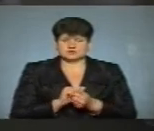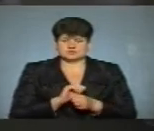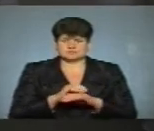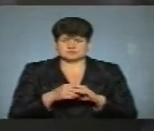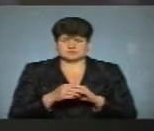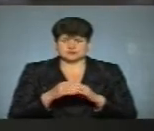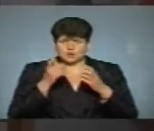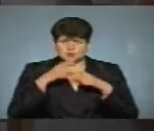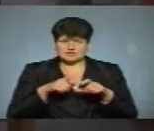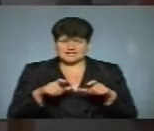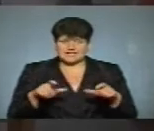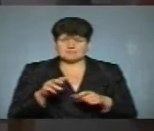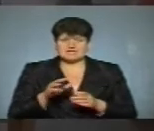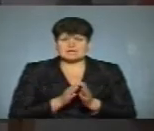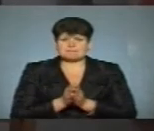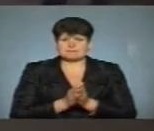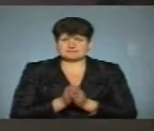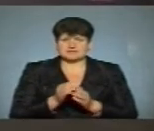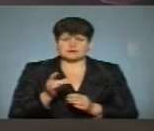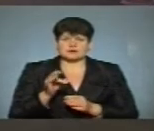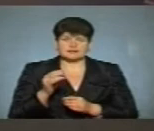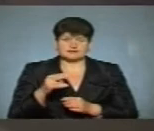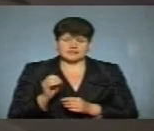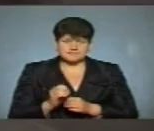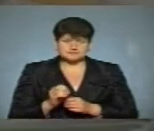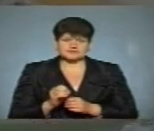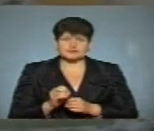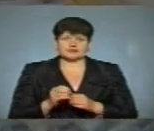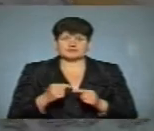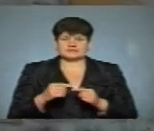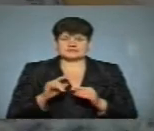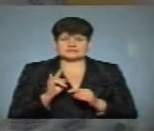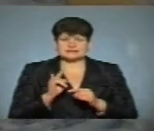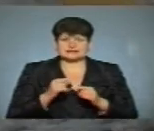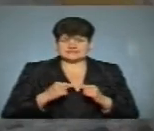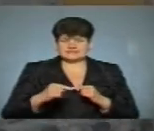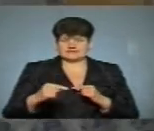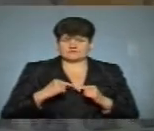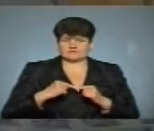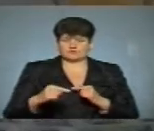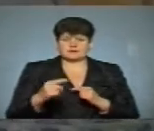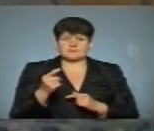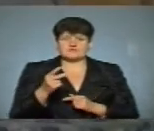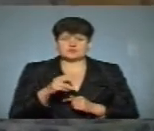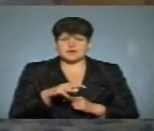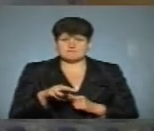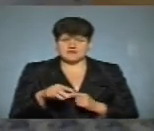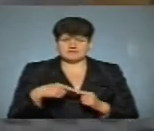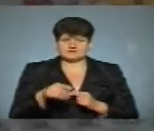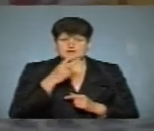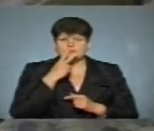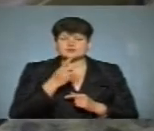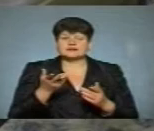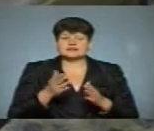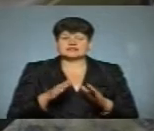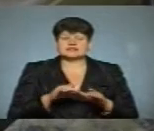милом. Дистанція між дітьми у групі має бути 1,5 метри, розповідає вихователька Ольга Кучма. Вона показує, на